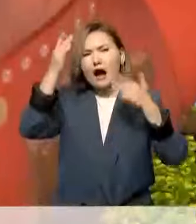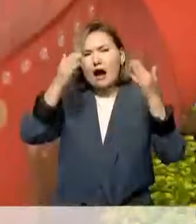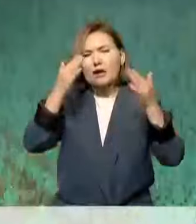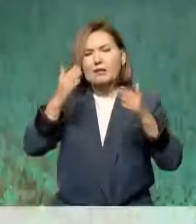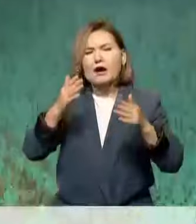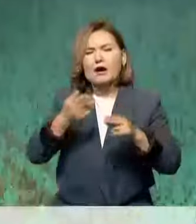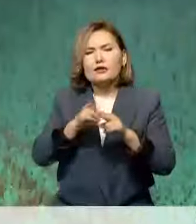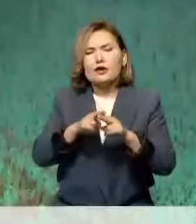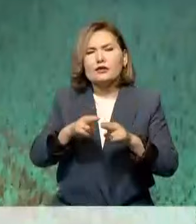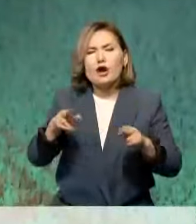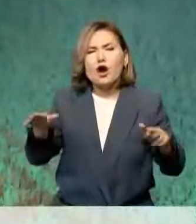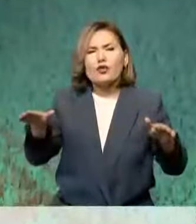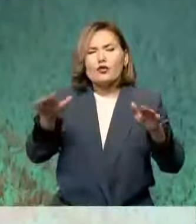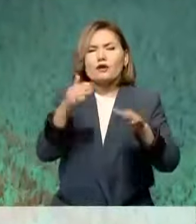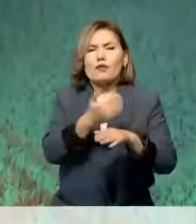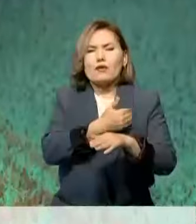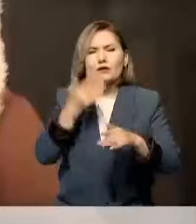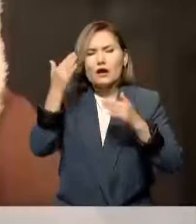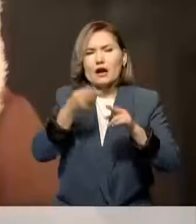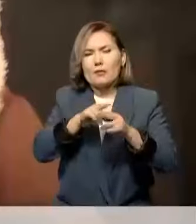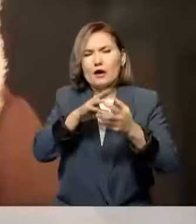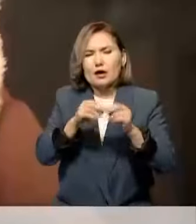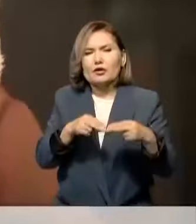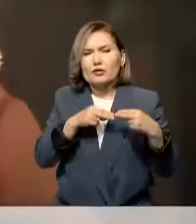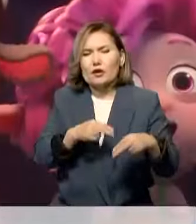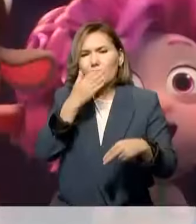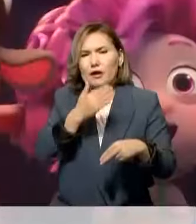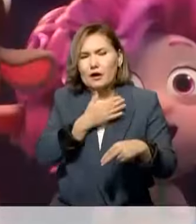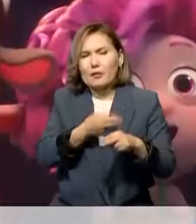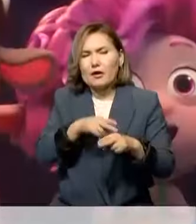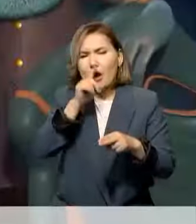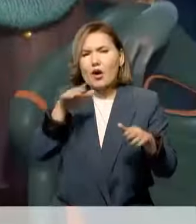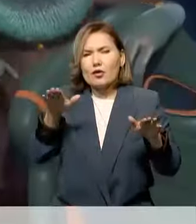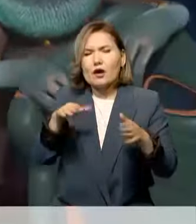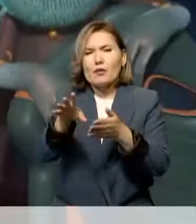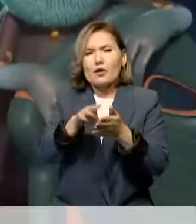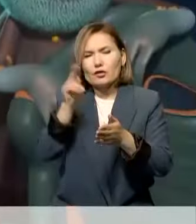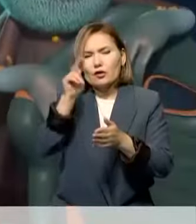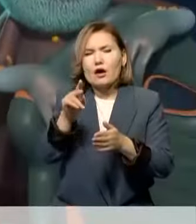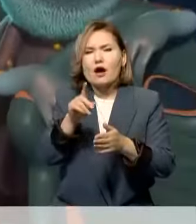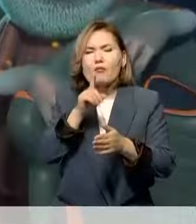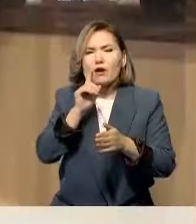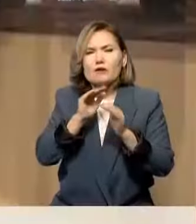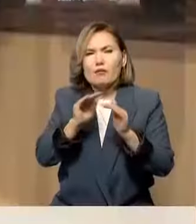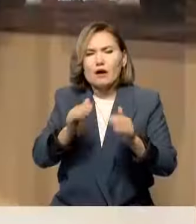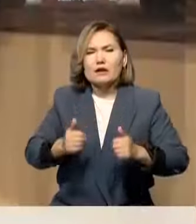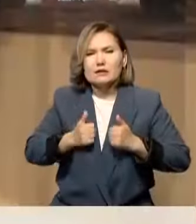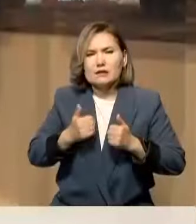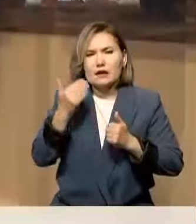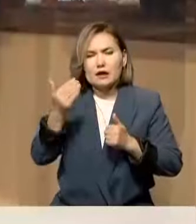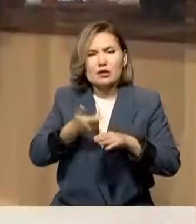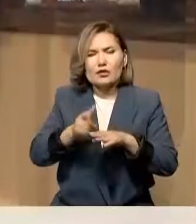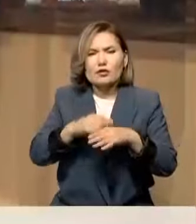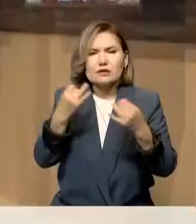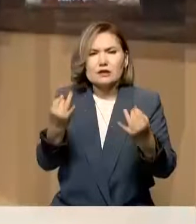Десе де достармен бірігіп еңбектенеді. Өзіне үлгі болған үкіден тәлім алып талаптанады. Мультфильм балаларға ұнады. Мне